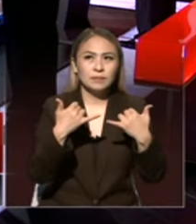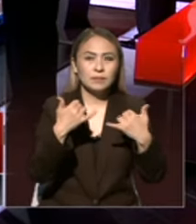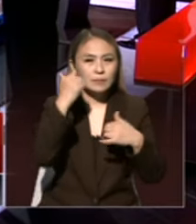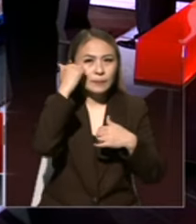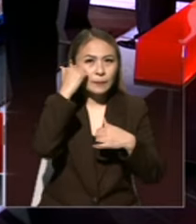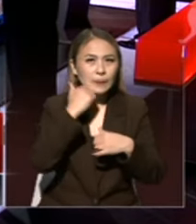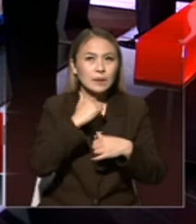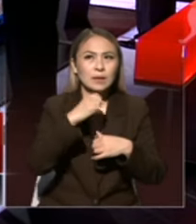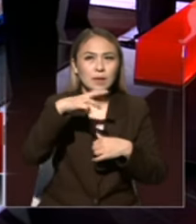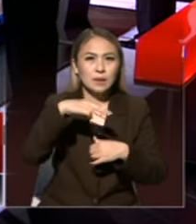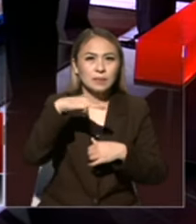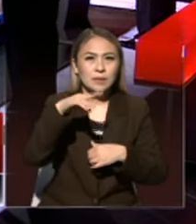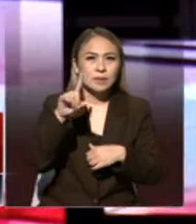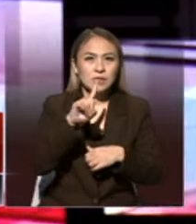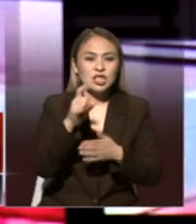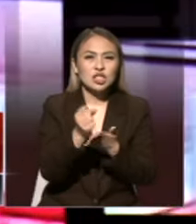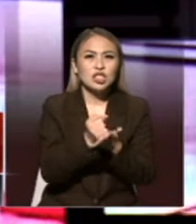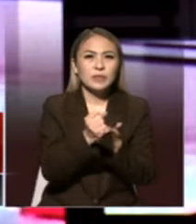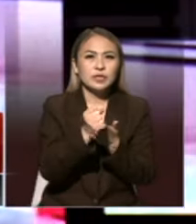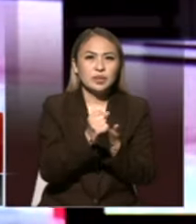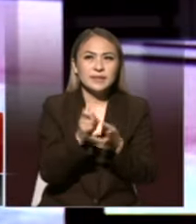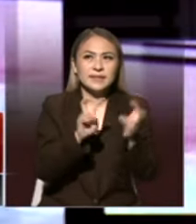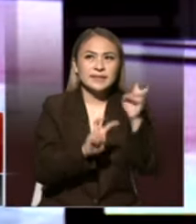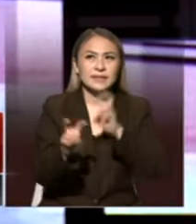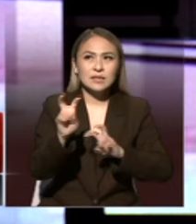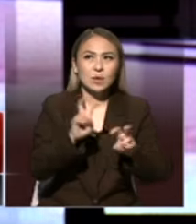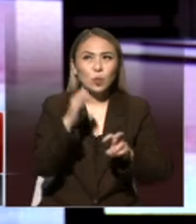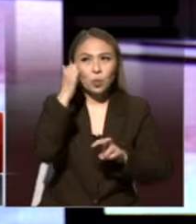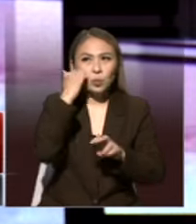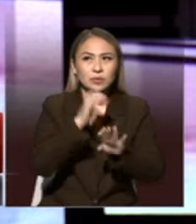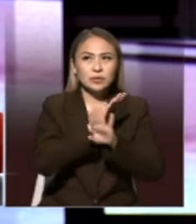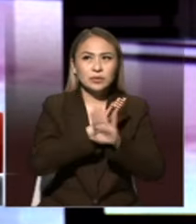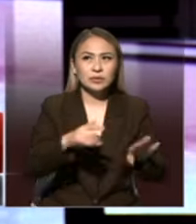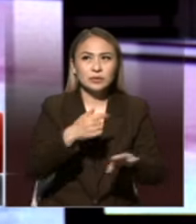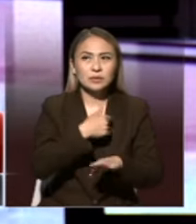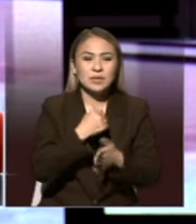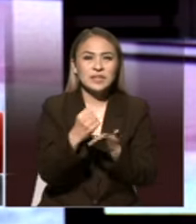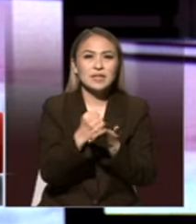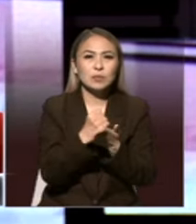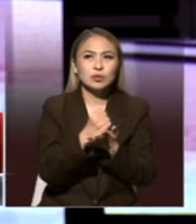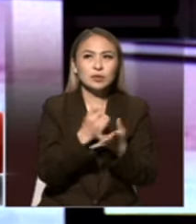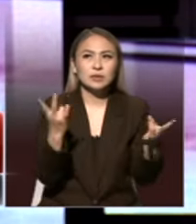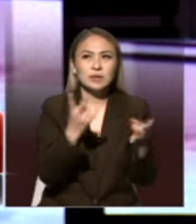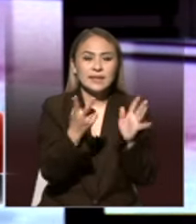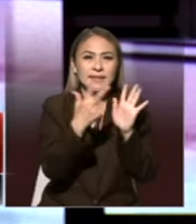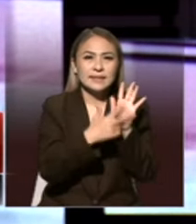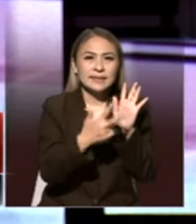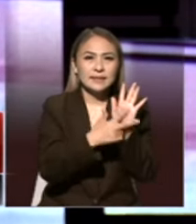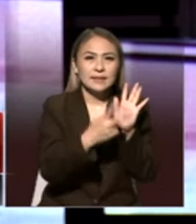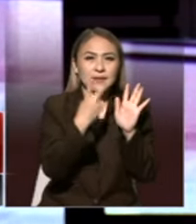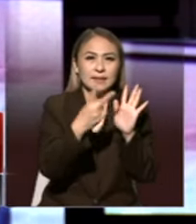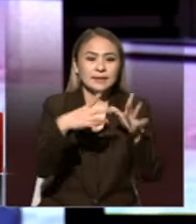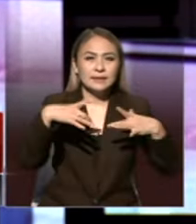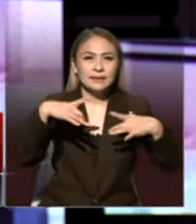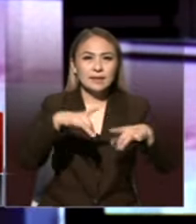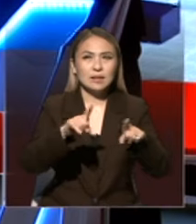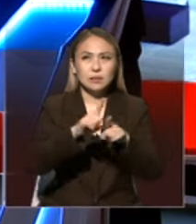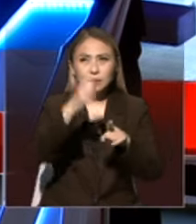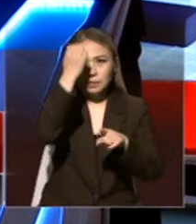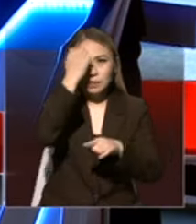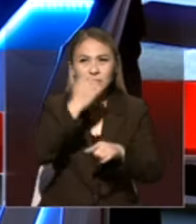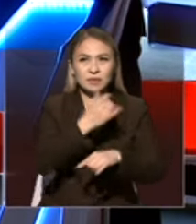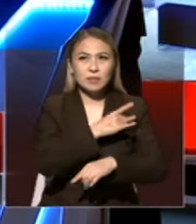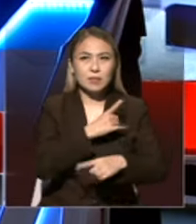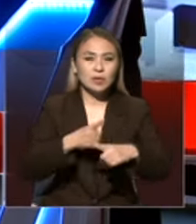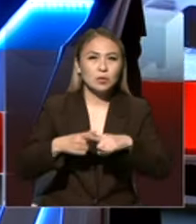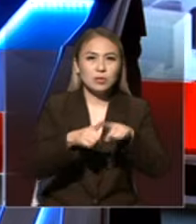ескі МТЗ-ның запчасын іздейміз, ананы істеу үшін. Ол утилизация емес, бізге запчасы үшін керек. Ол 82 деген трактор, мынау Беларусияға рахмет, ол как